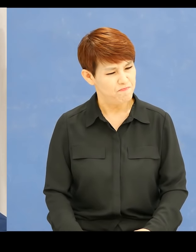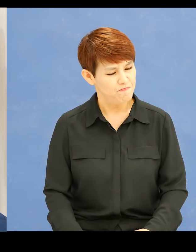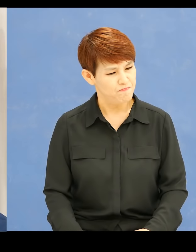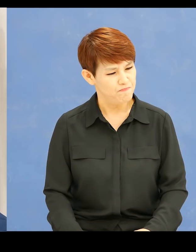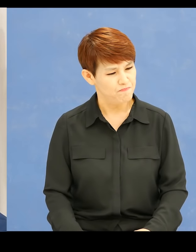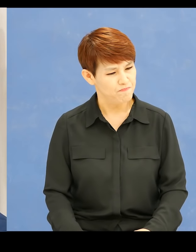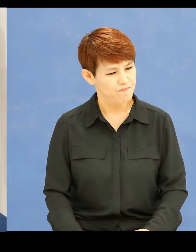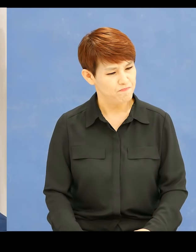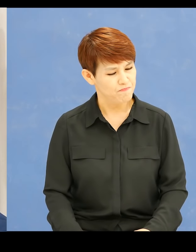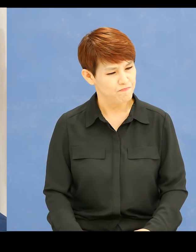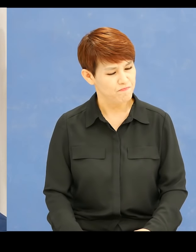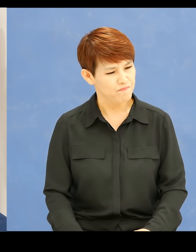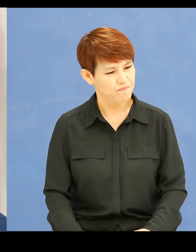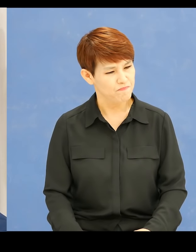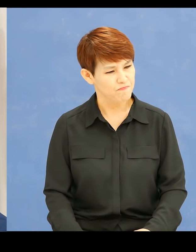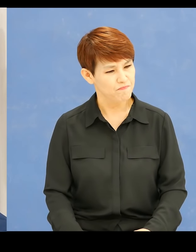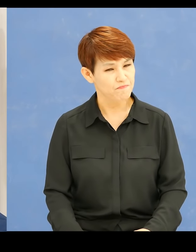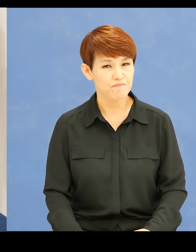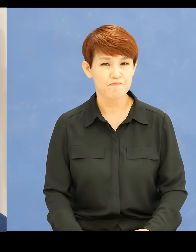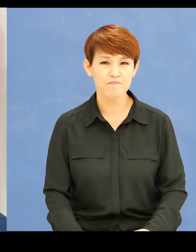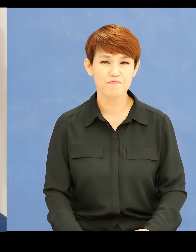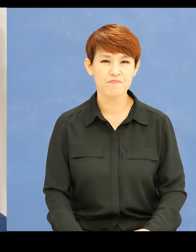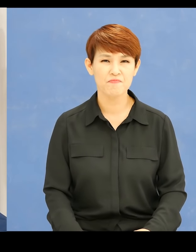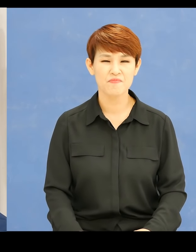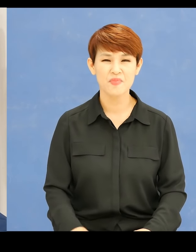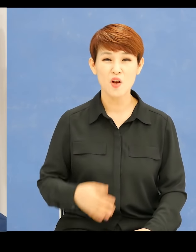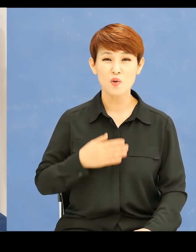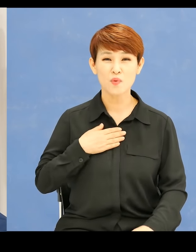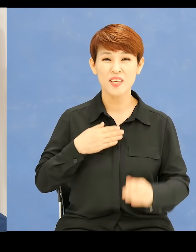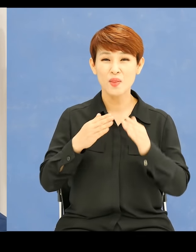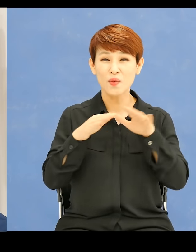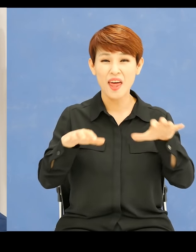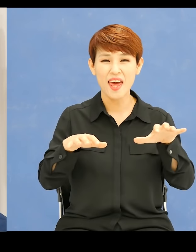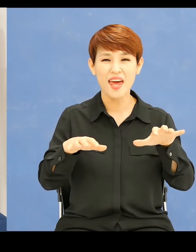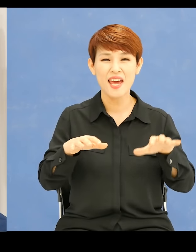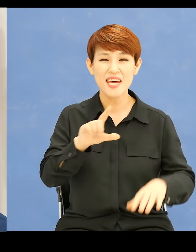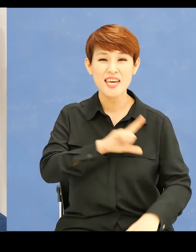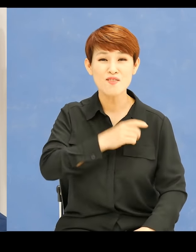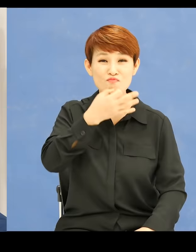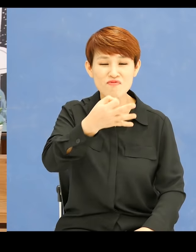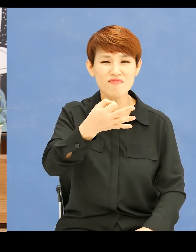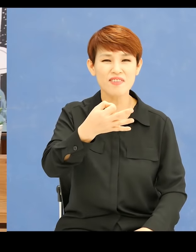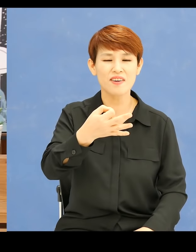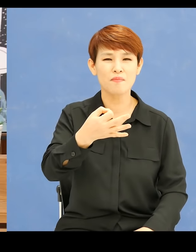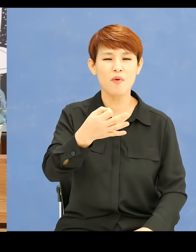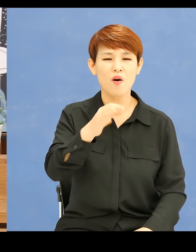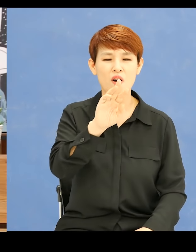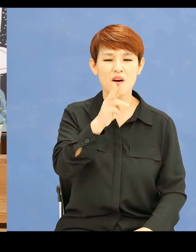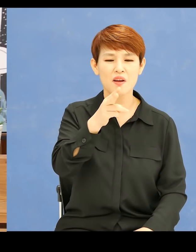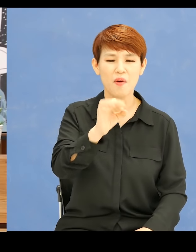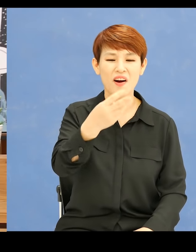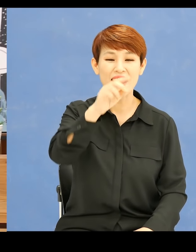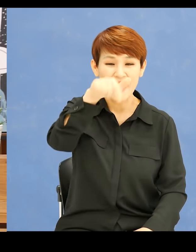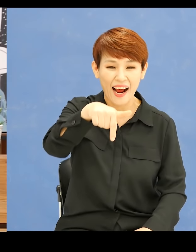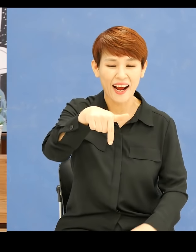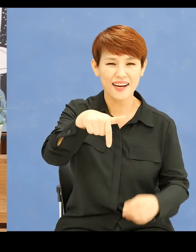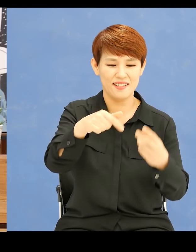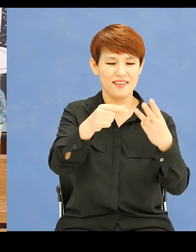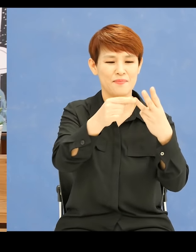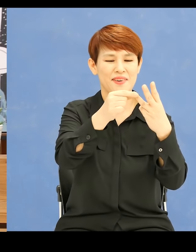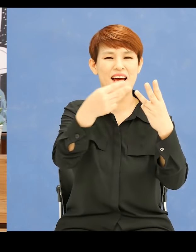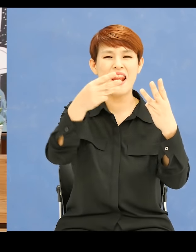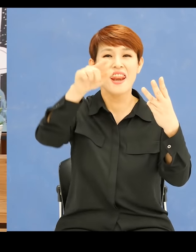저희 아버지가 이렇게 말씀하셨어요. 이제 저희 동네는 병나가 이렇게 풀네임을 안 부르시고 뒷자를 부르시거든요. 라가? 라가 이렇게 부르시거든요.